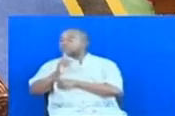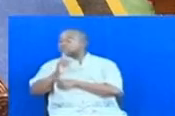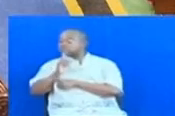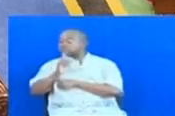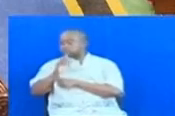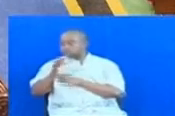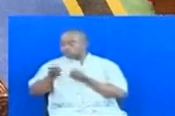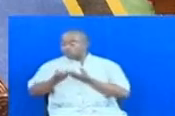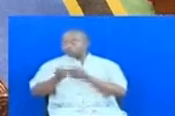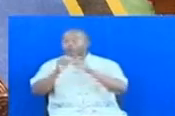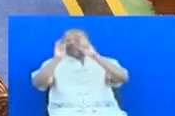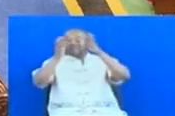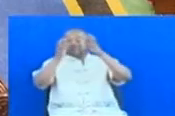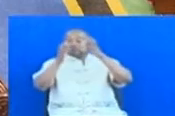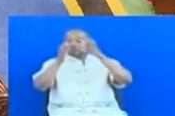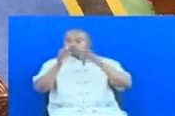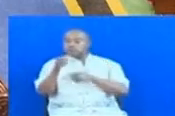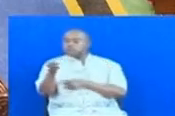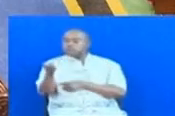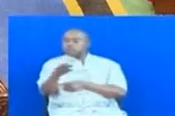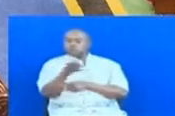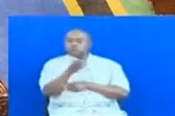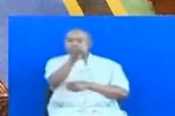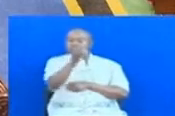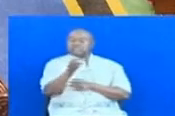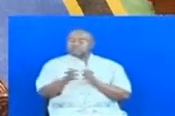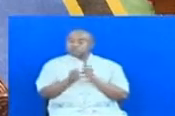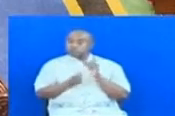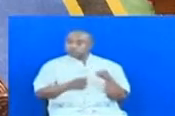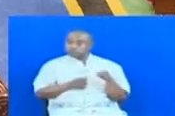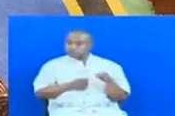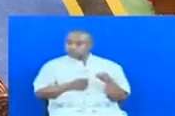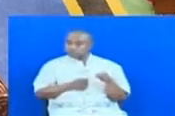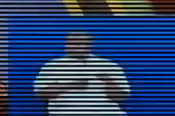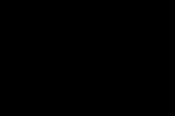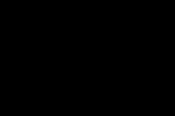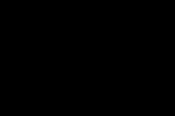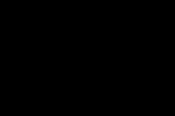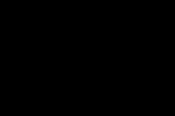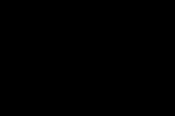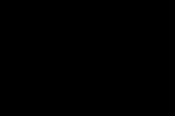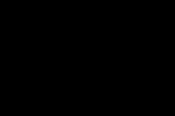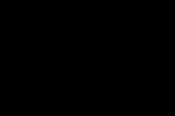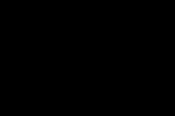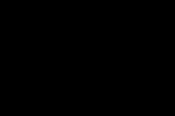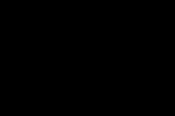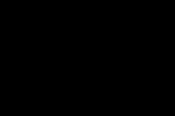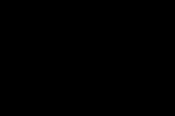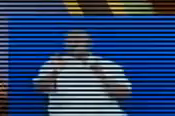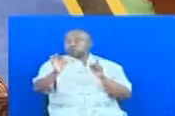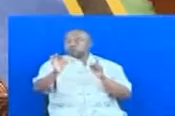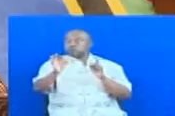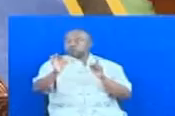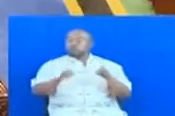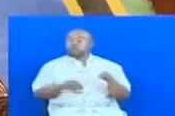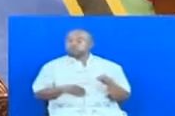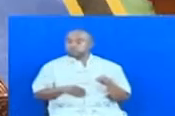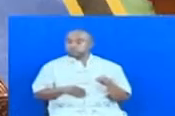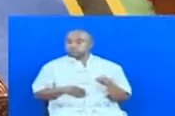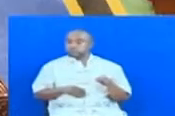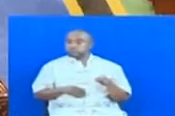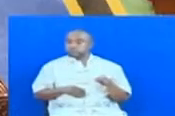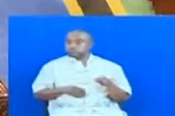kwamba watu mikopo ya 10% kwa mgawanyiko wake ilikuwa haiendi vizuri. Naibu Spika,